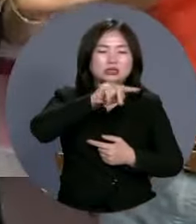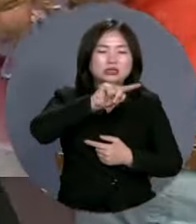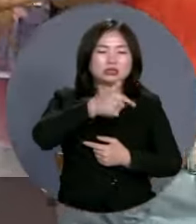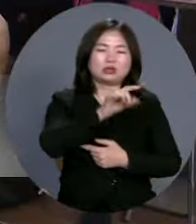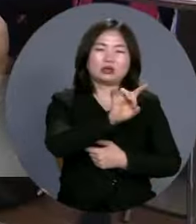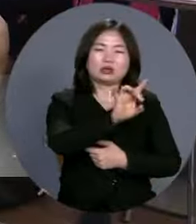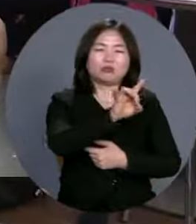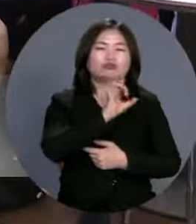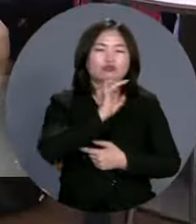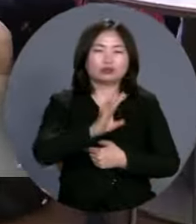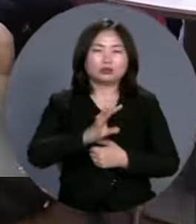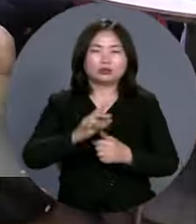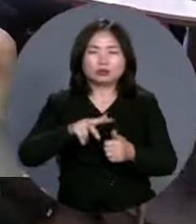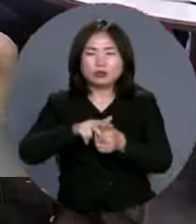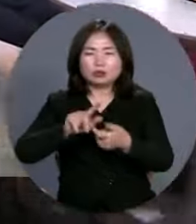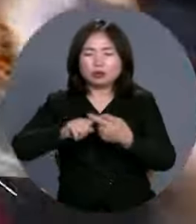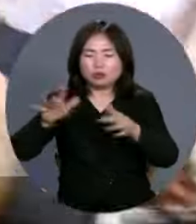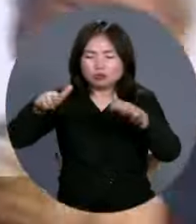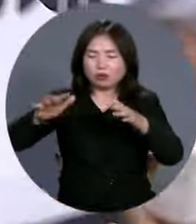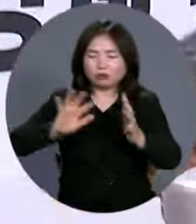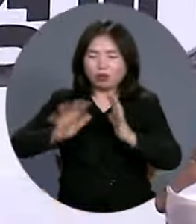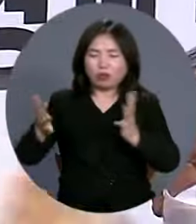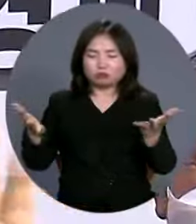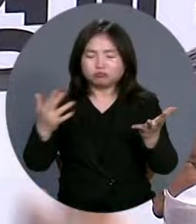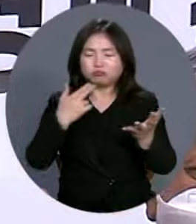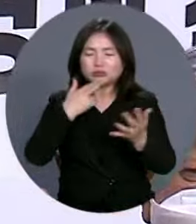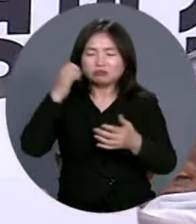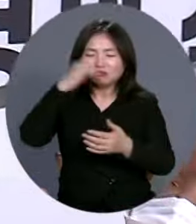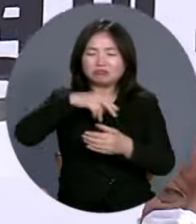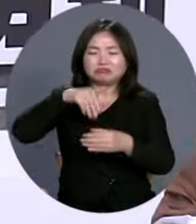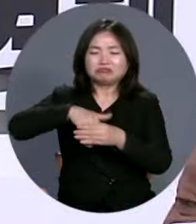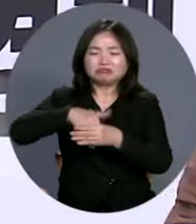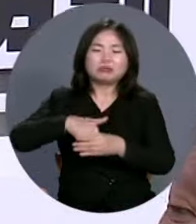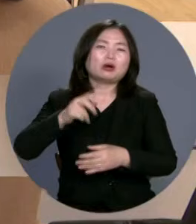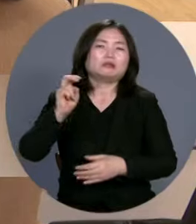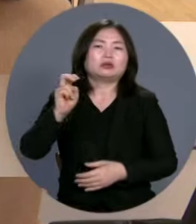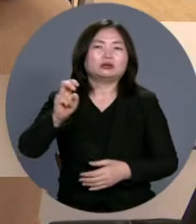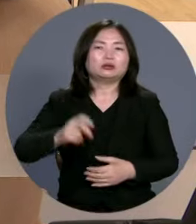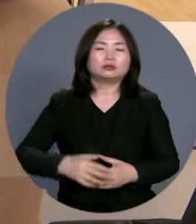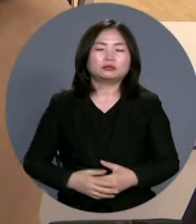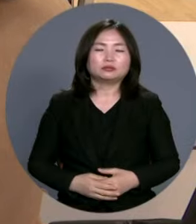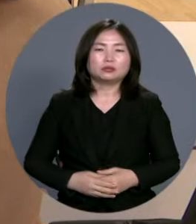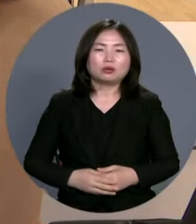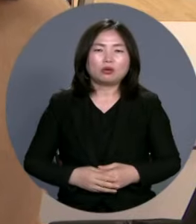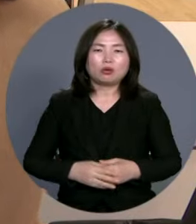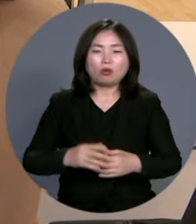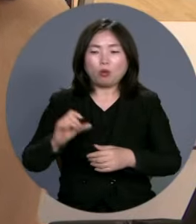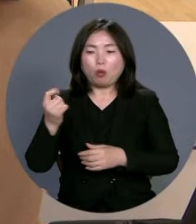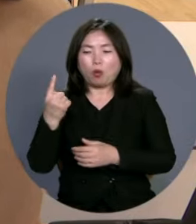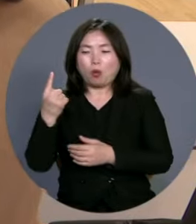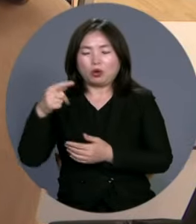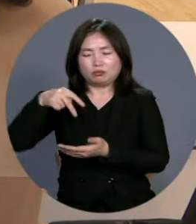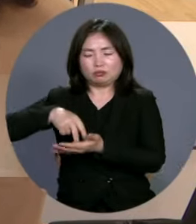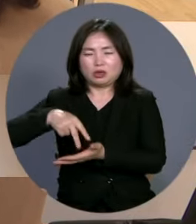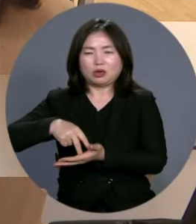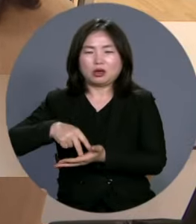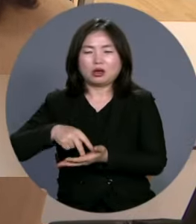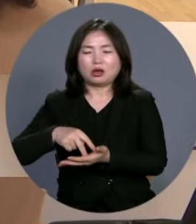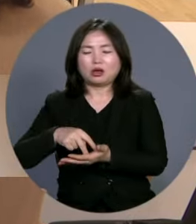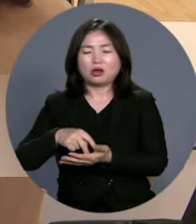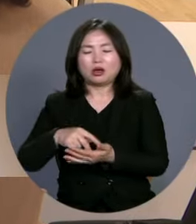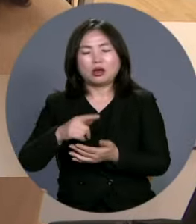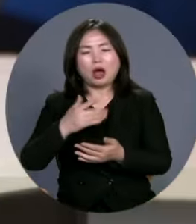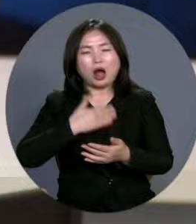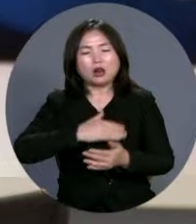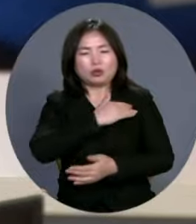유일합니다. 후보 간 TV토론 한 번 없는 선거가 될 수도 있는 상황입니다. 오 후보 측은 유권자의 알 권리